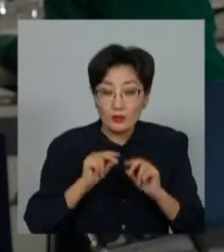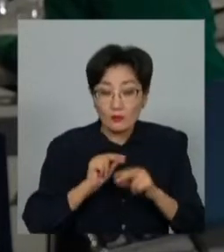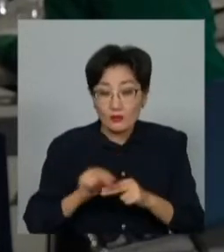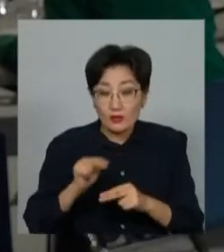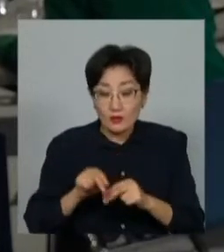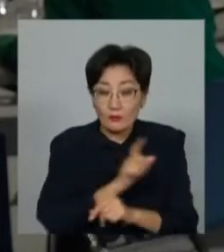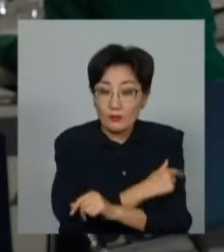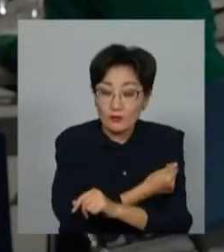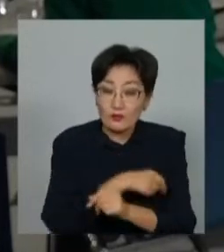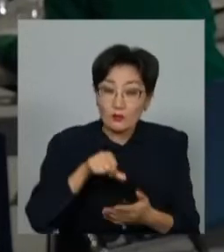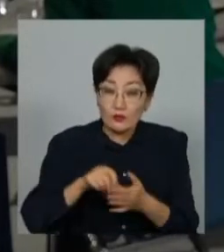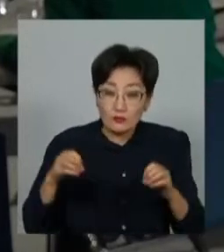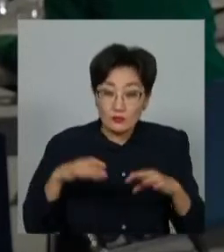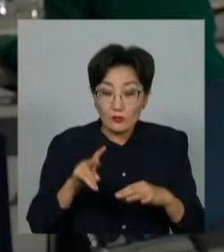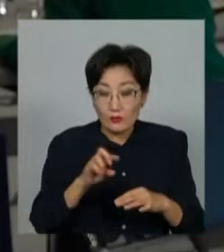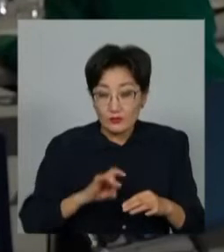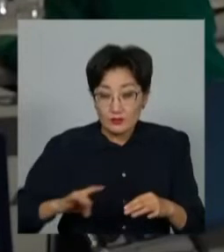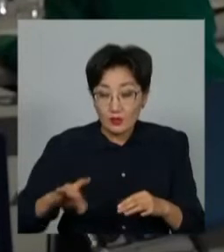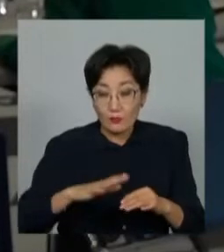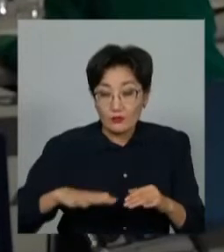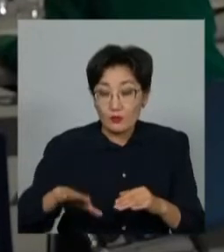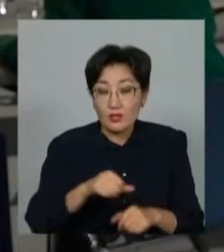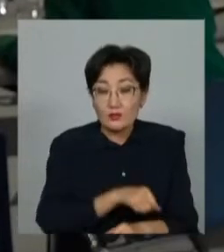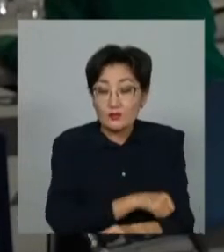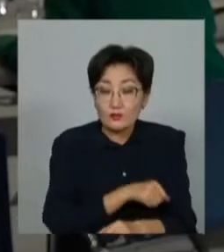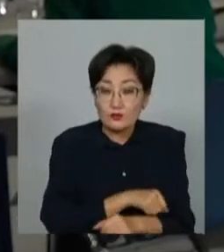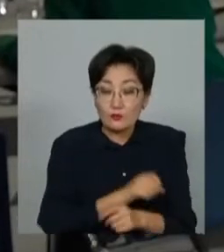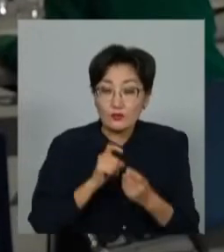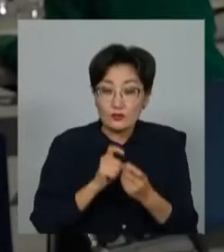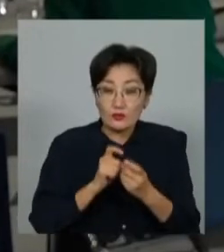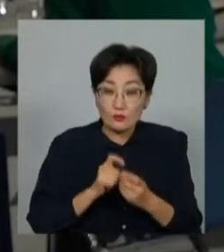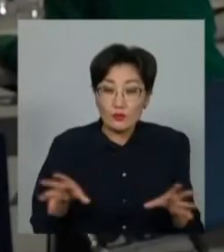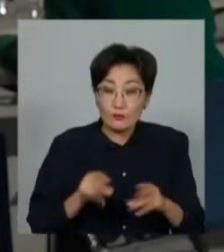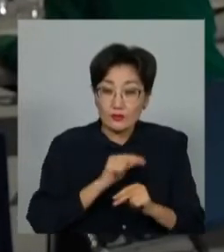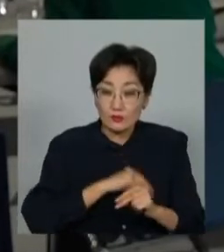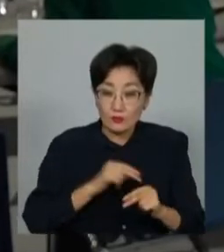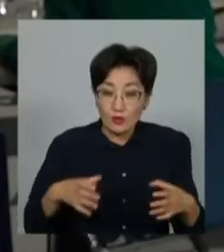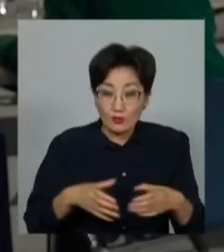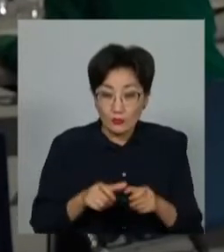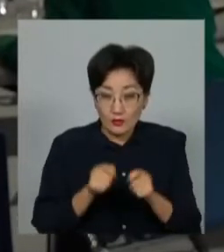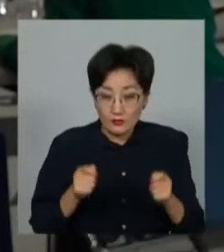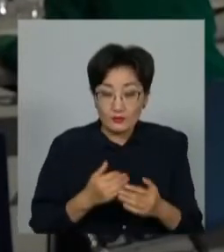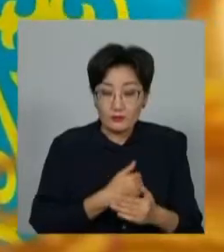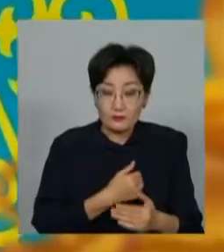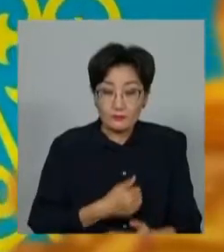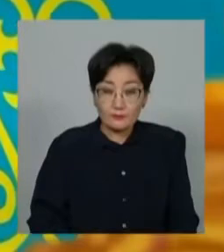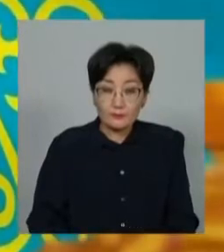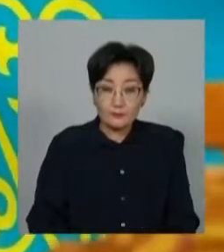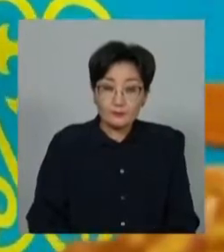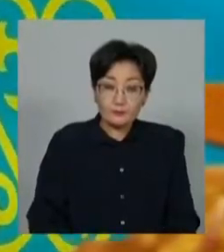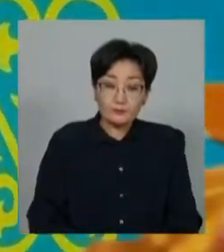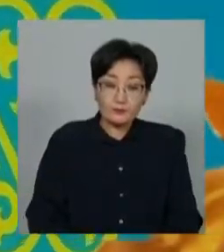медицина өкілдері жиналып, Наурызбай ауданының аумағында нашақорлыққа күрес серіктестігін құрғалы отырмыз.